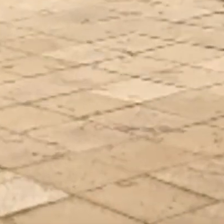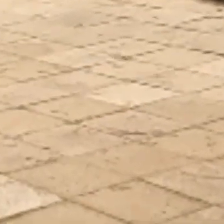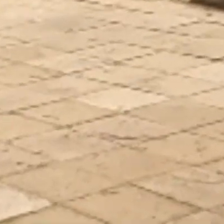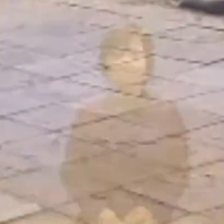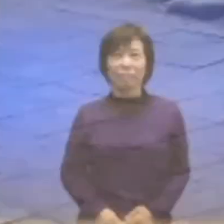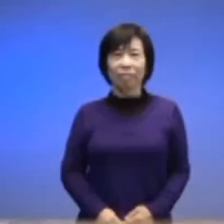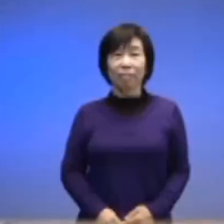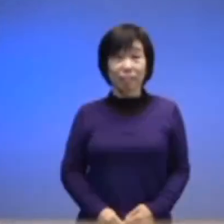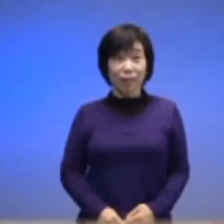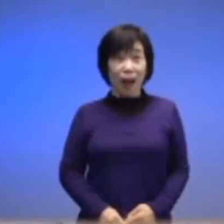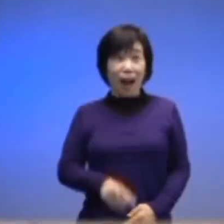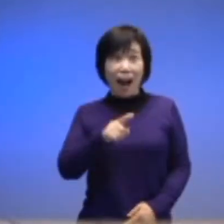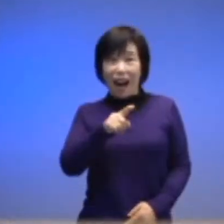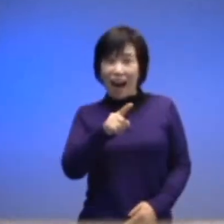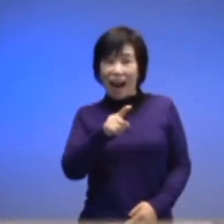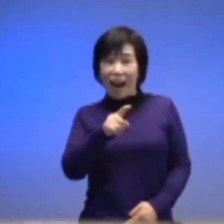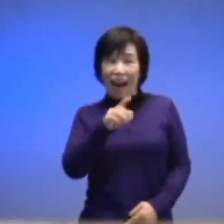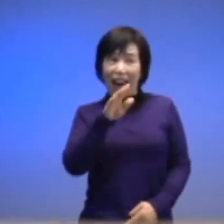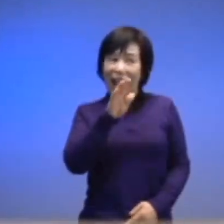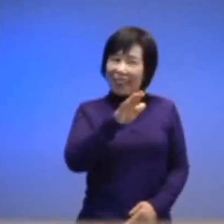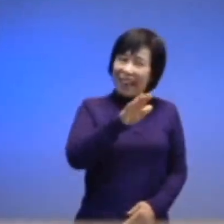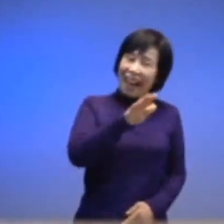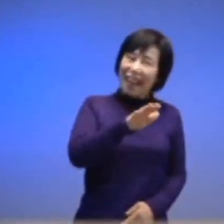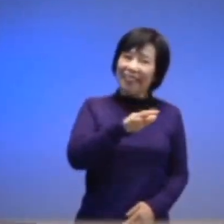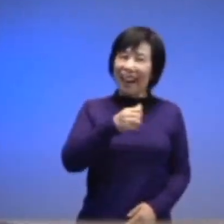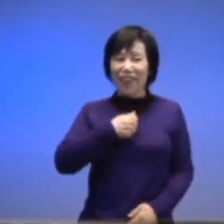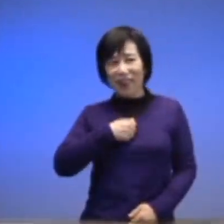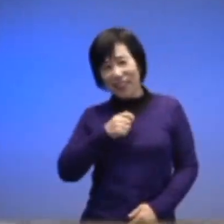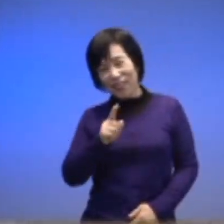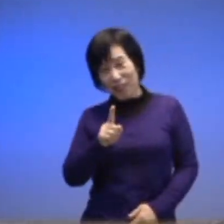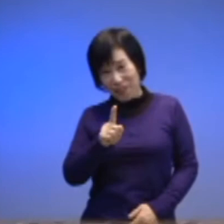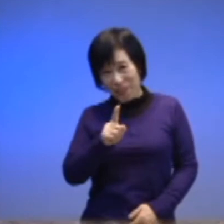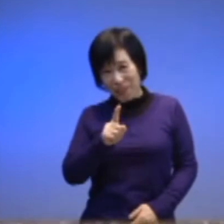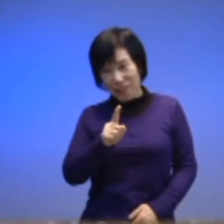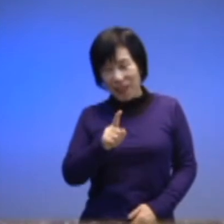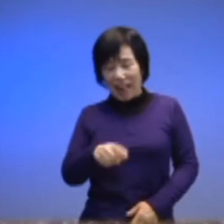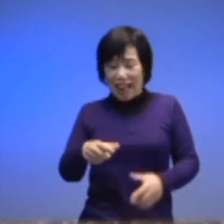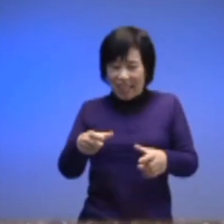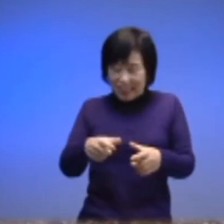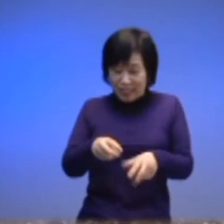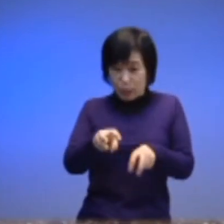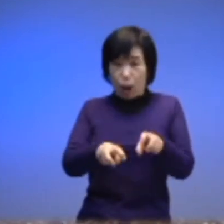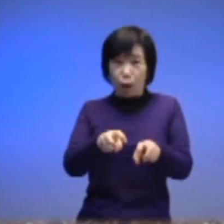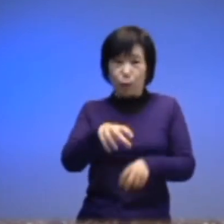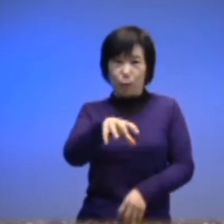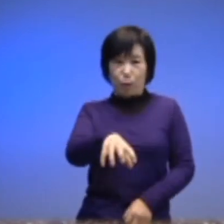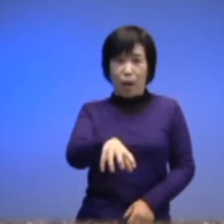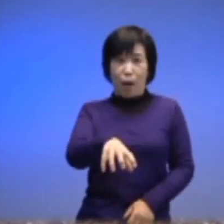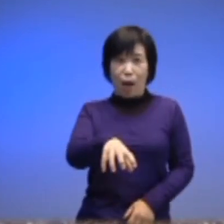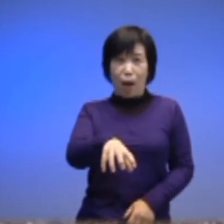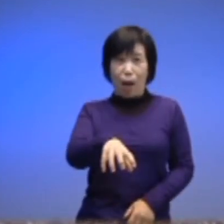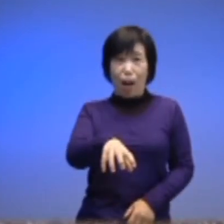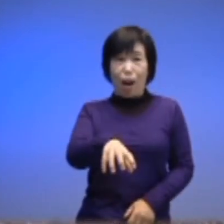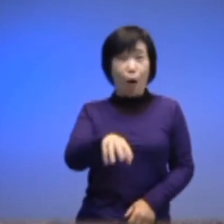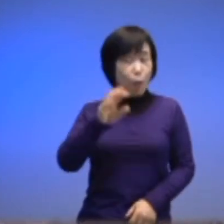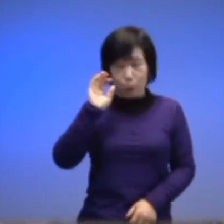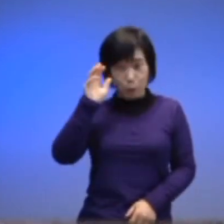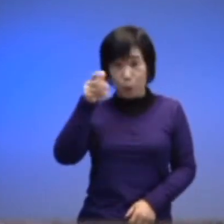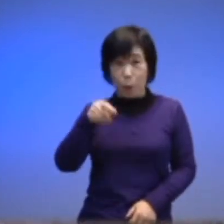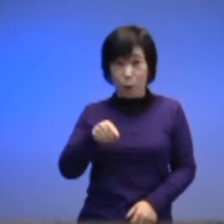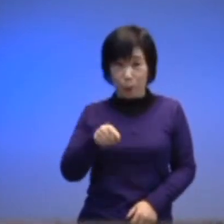ほらほら、あったあった。わかります？小動物園なんですよ。すごいで